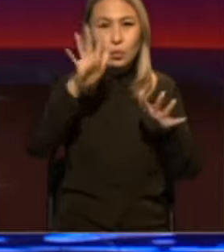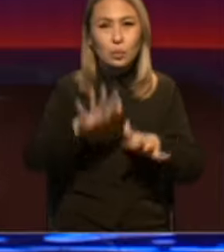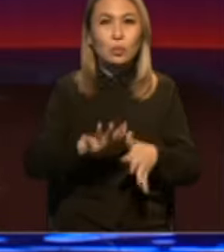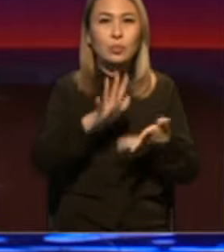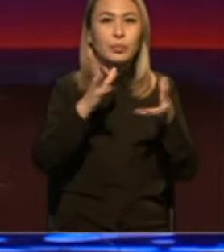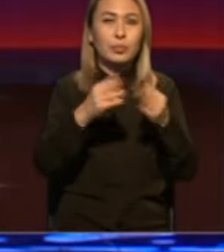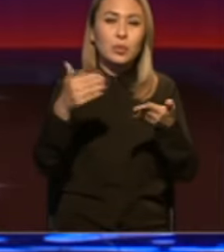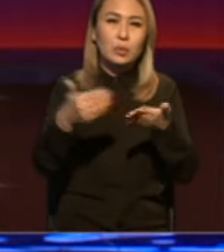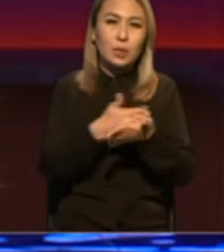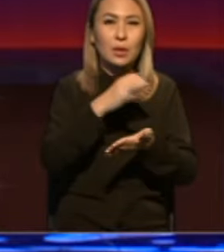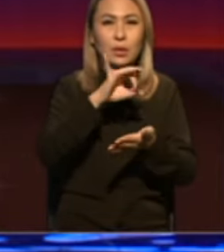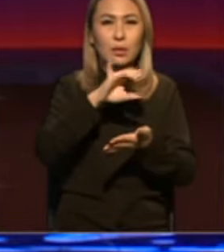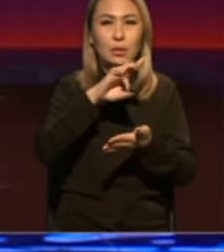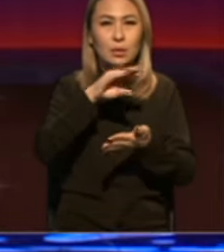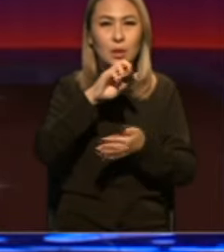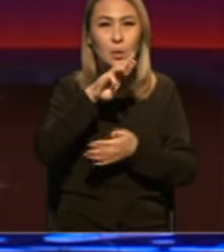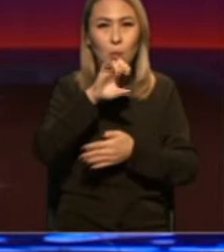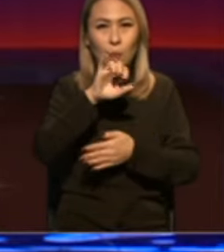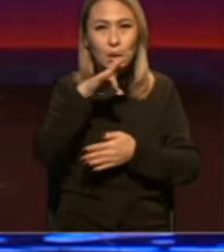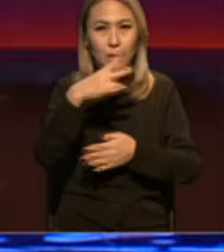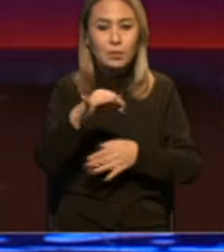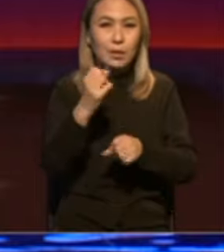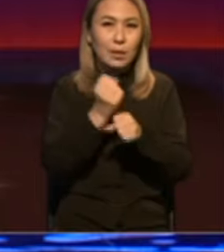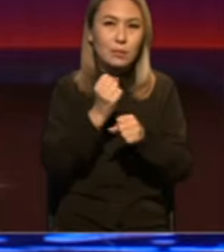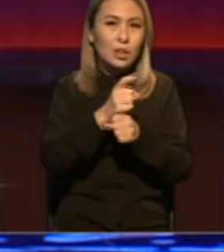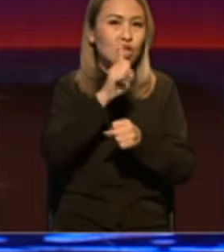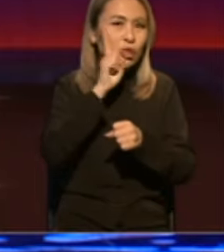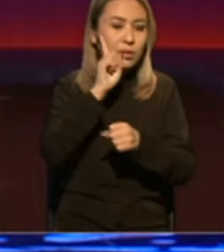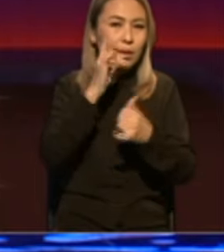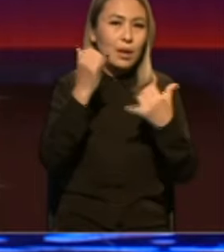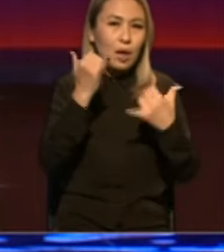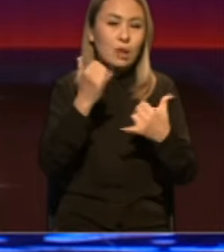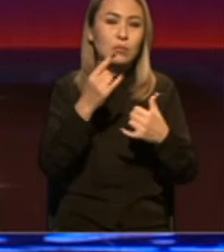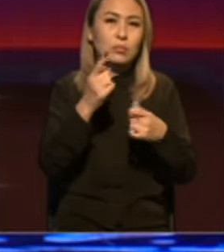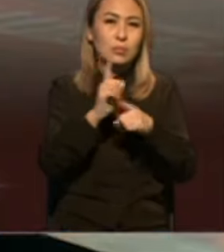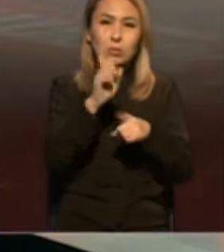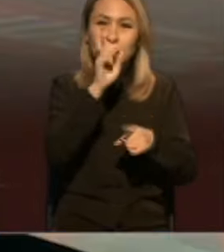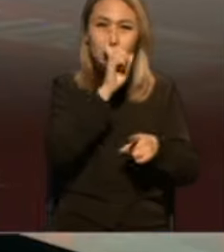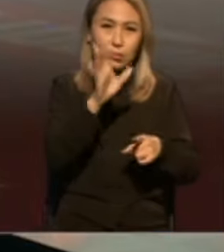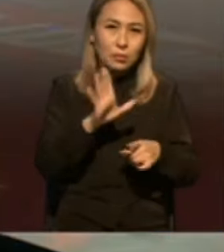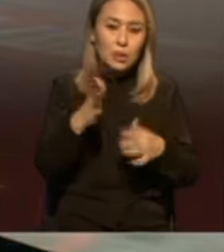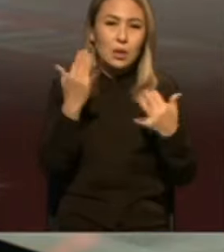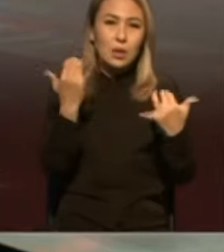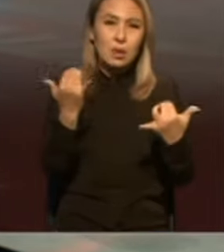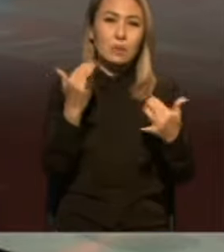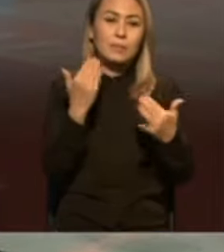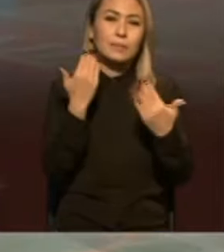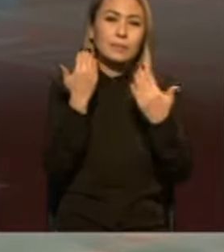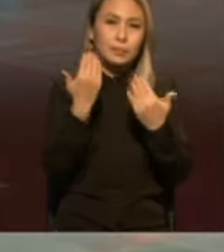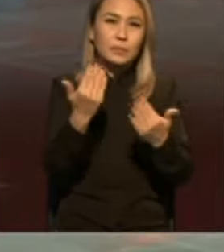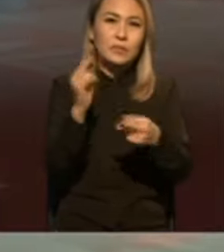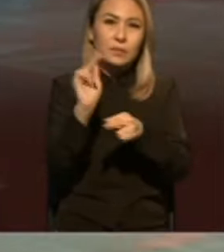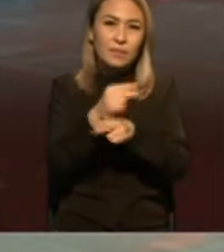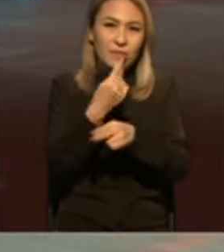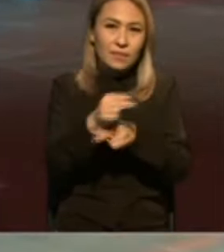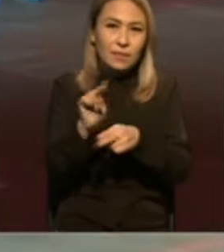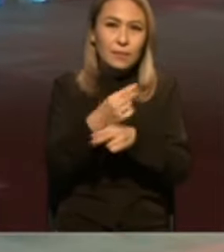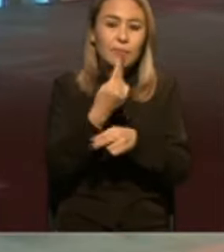Түркі әлемінің жаңа интеллектуалдарын қалыптастыруымыз керек та. Мына қазіргі жастардың алысы жаман емес. Оларды